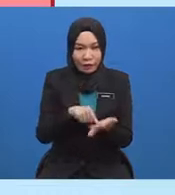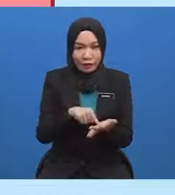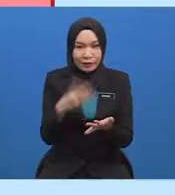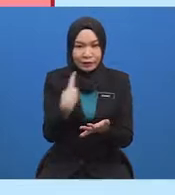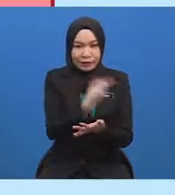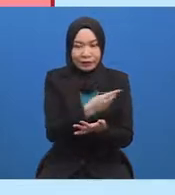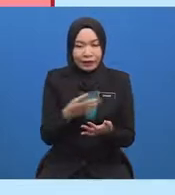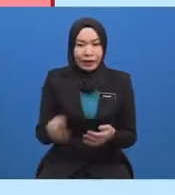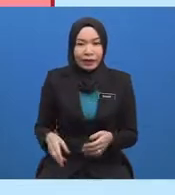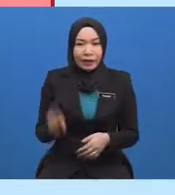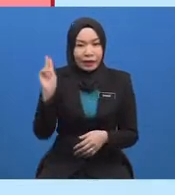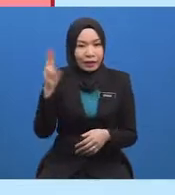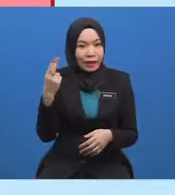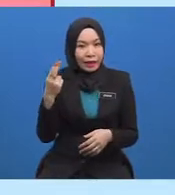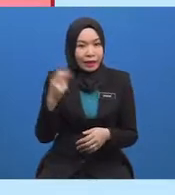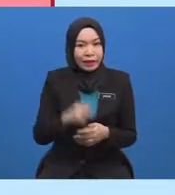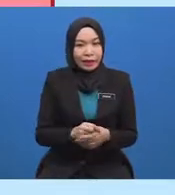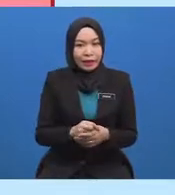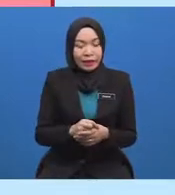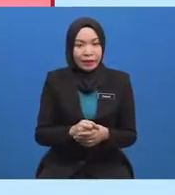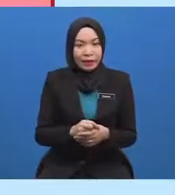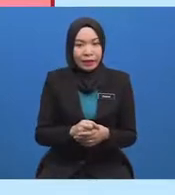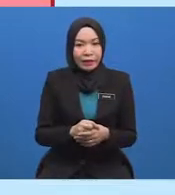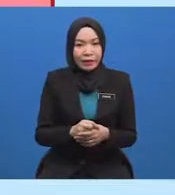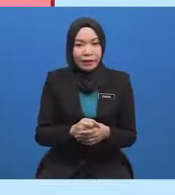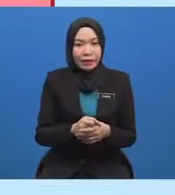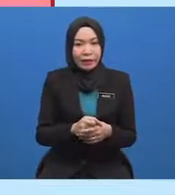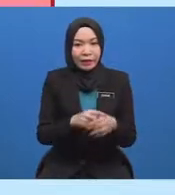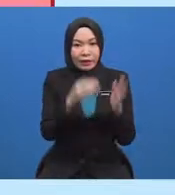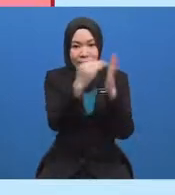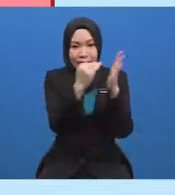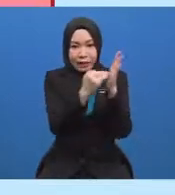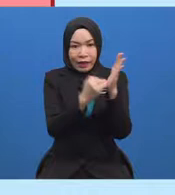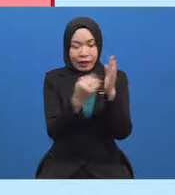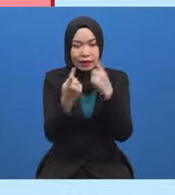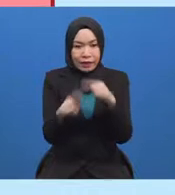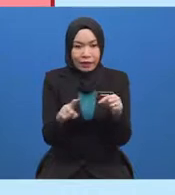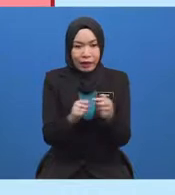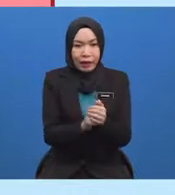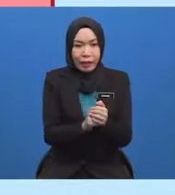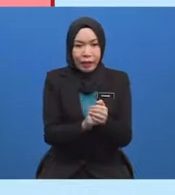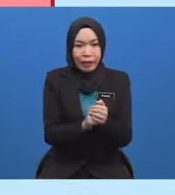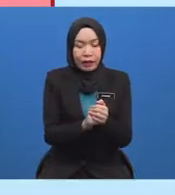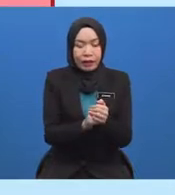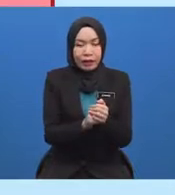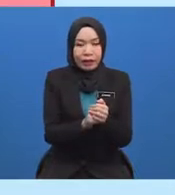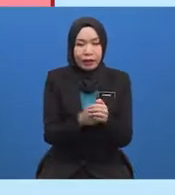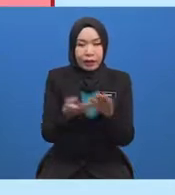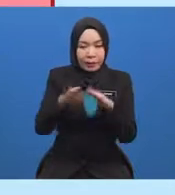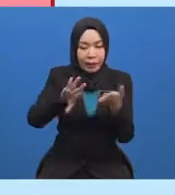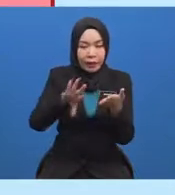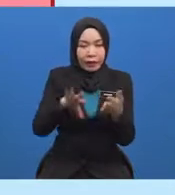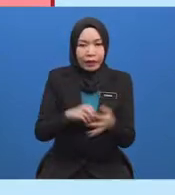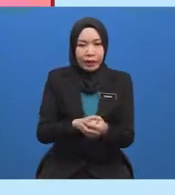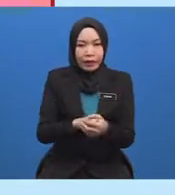menyenar aikan jawaban iaitu mengorbankan nyawa memusnahkan harta